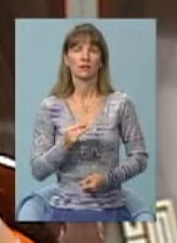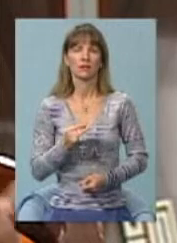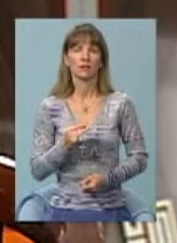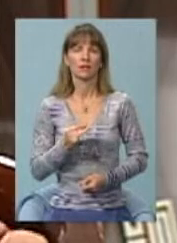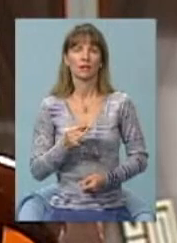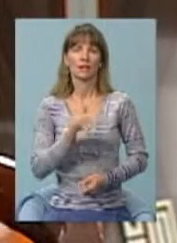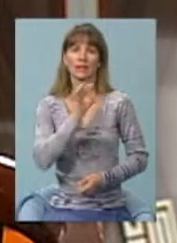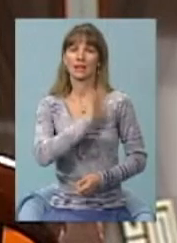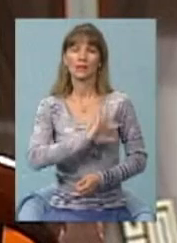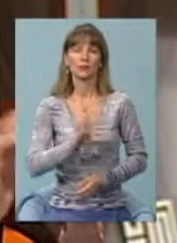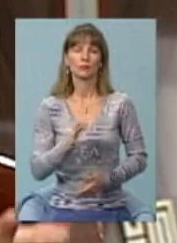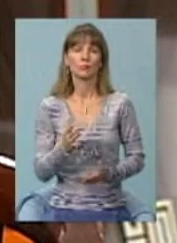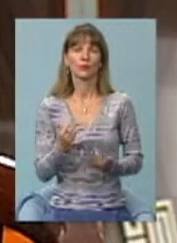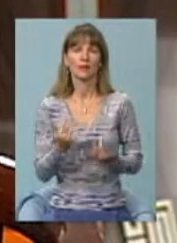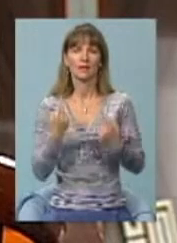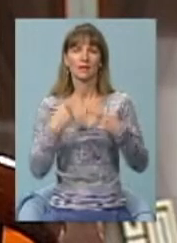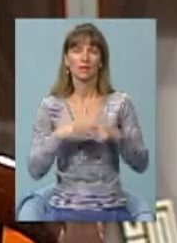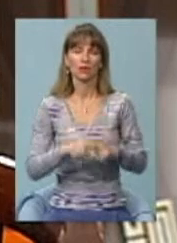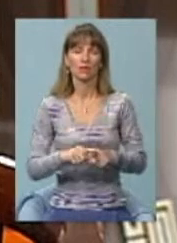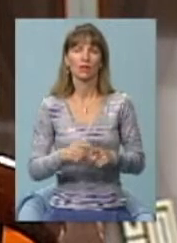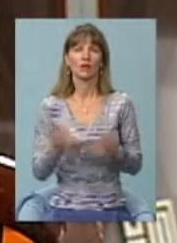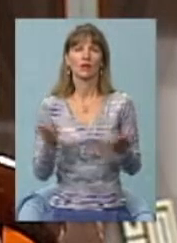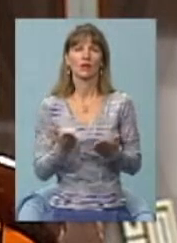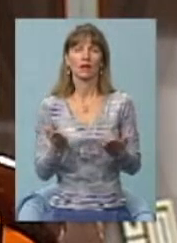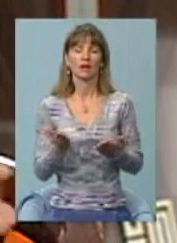не користуватися деякими технологіями, які